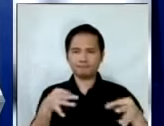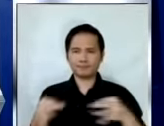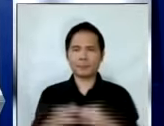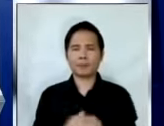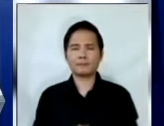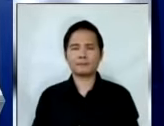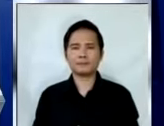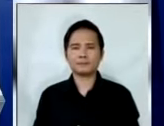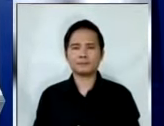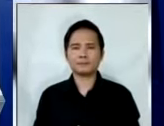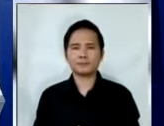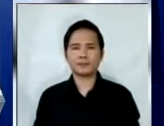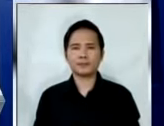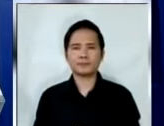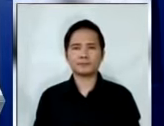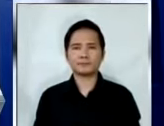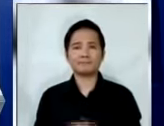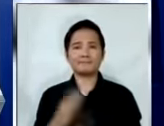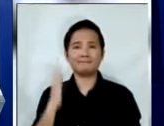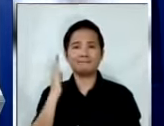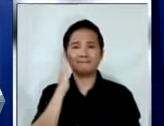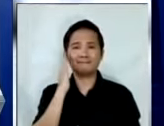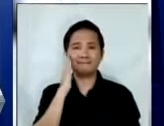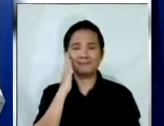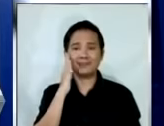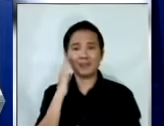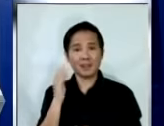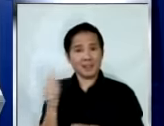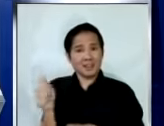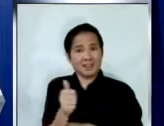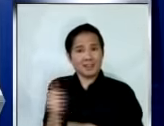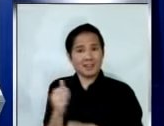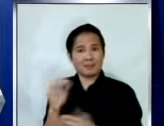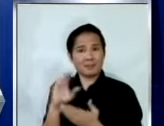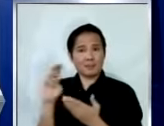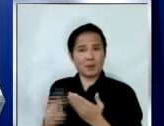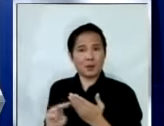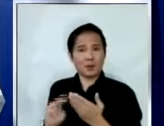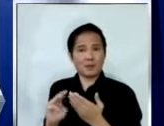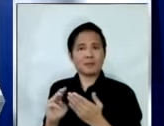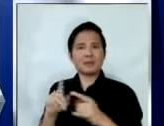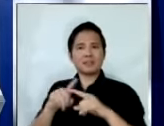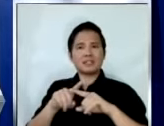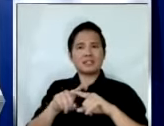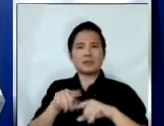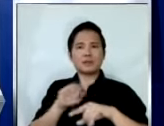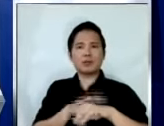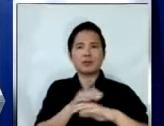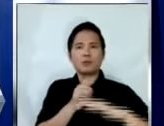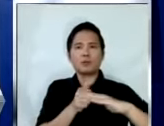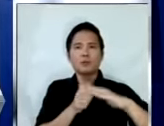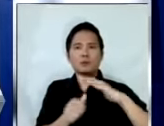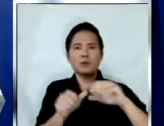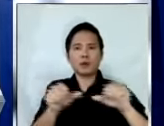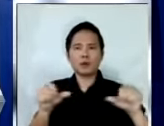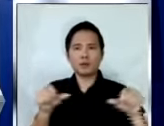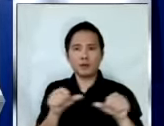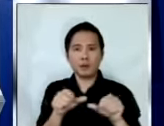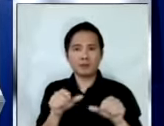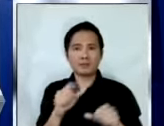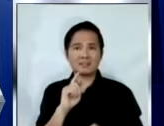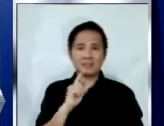alam mo kasi nakasalalay din po yan doon sa estado ng quarantine na applicable sa mga area. Kasi syempre, pag inalaw